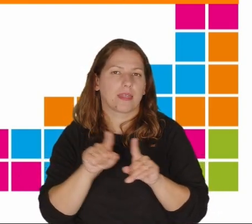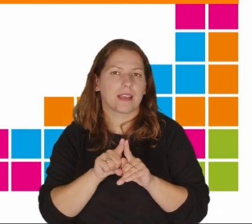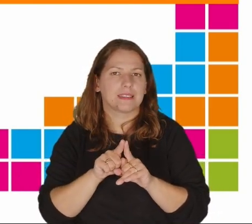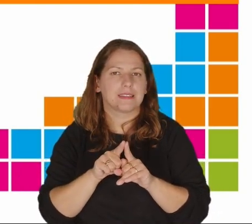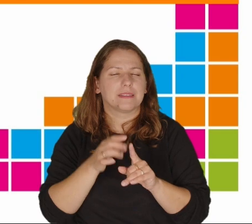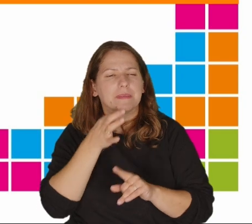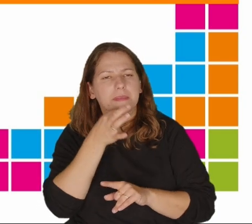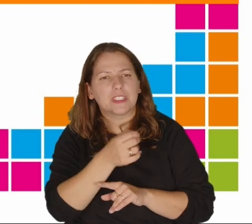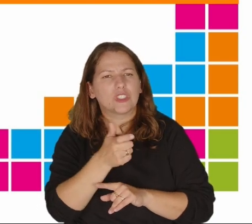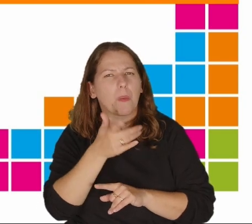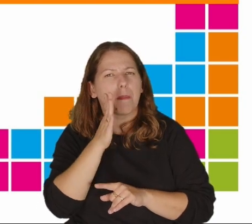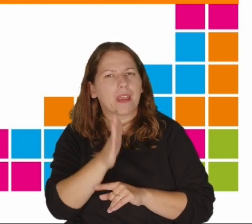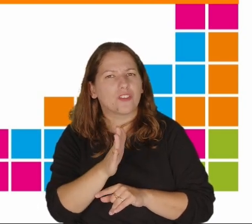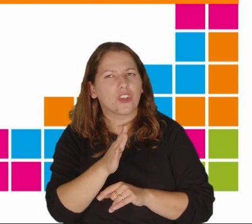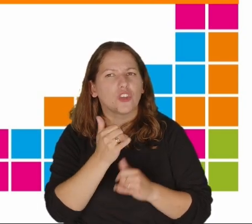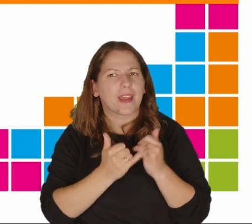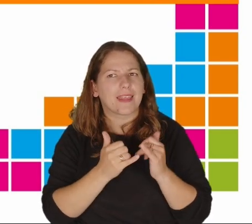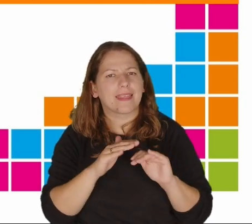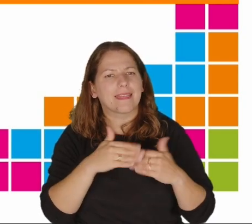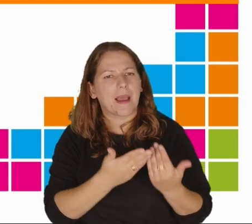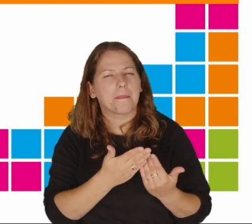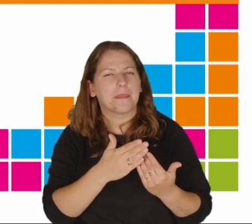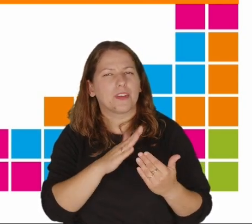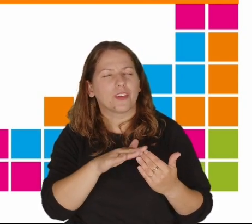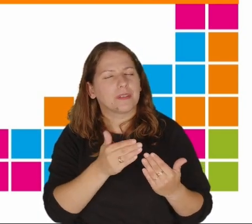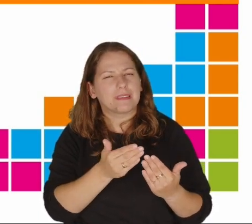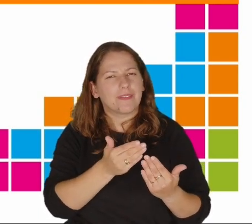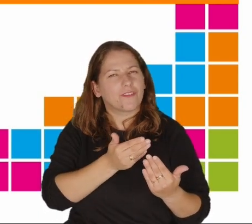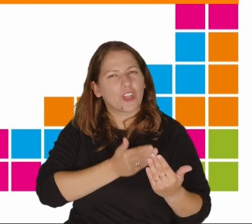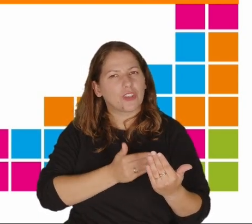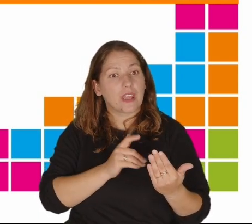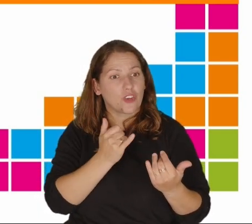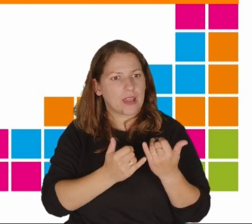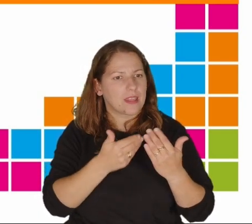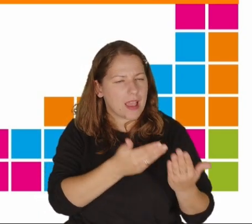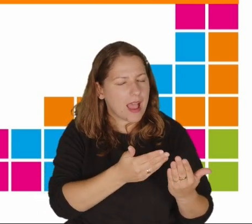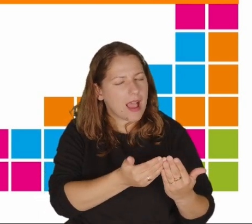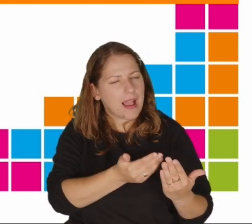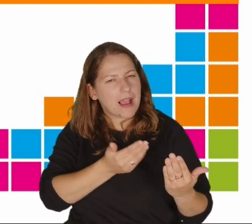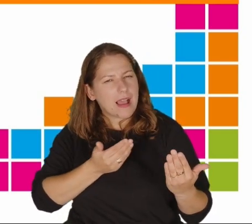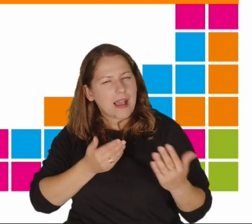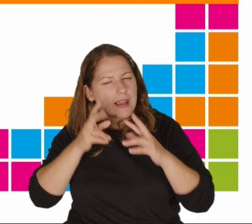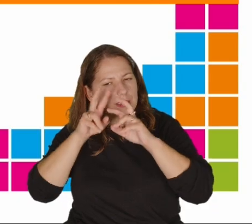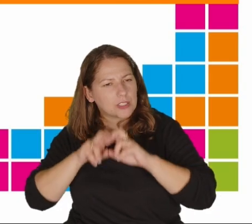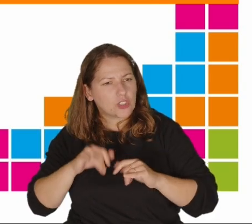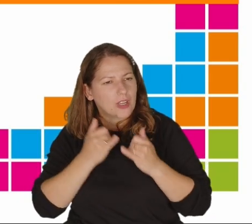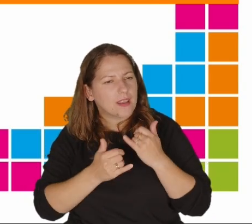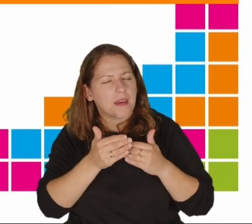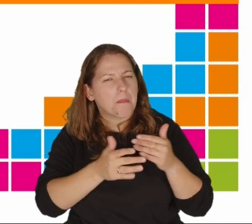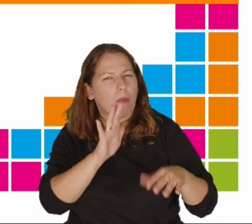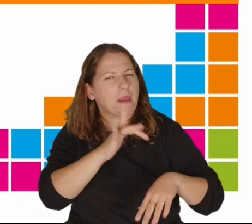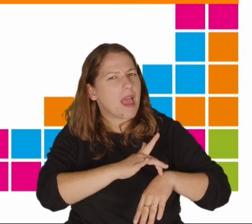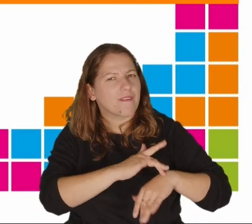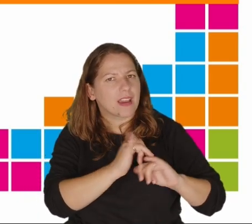zadanie pytania, co będzie, zanim coś damy dzieciom. Żebyśmy wiedzieli i zrobili risk management, jakie mogą być tego konsekwencje i w